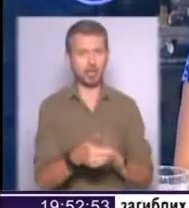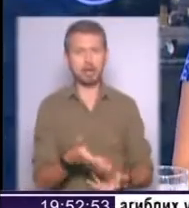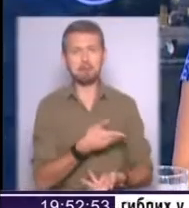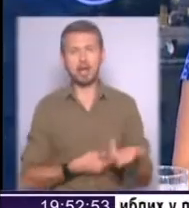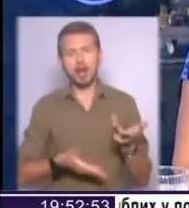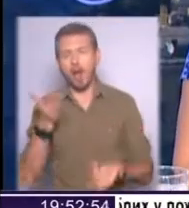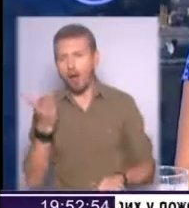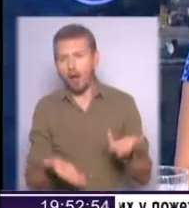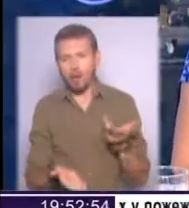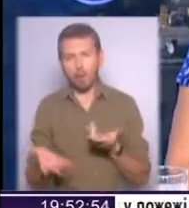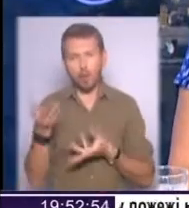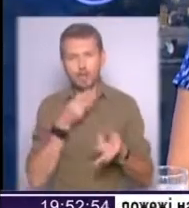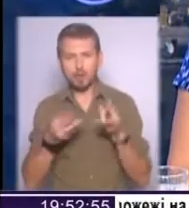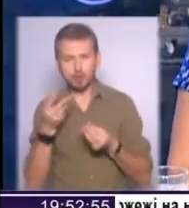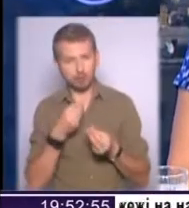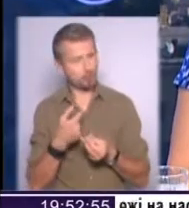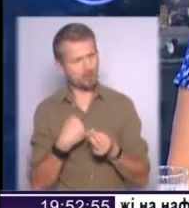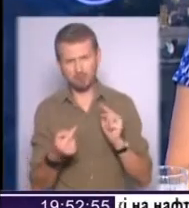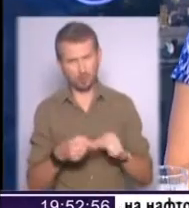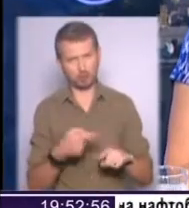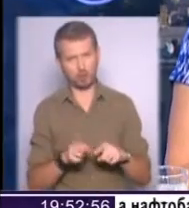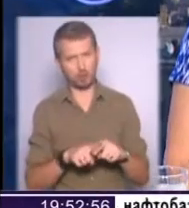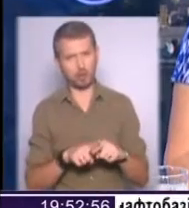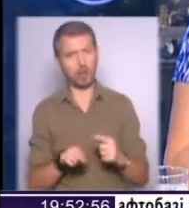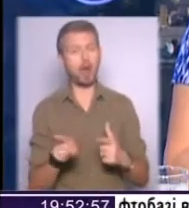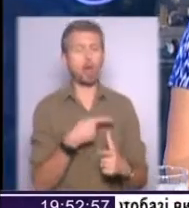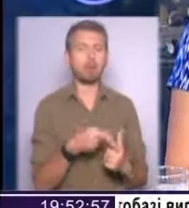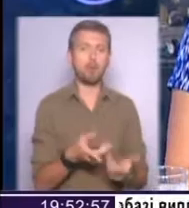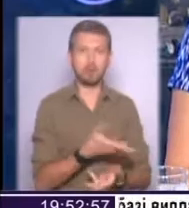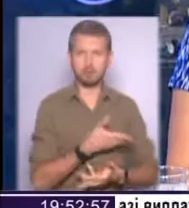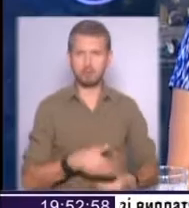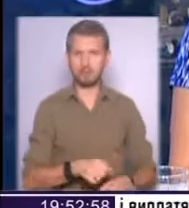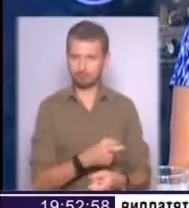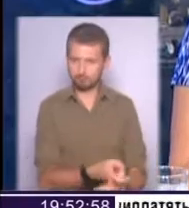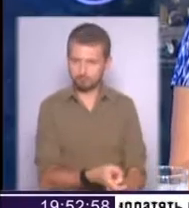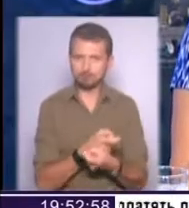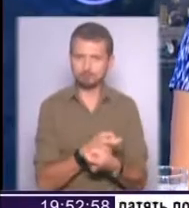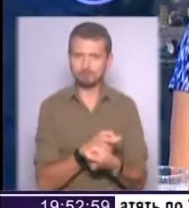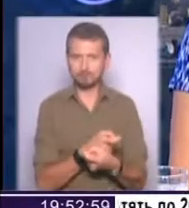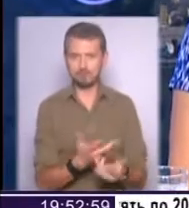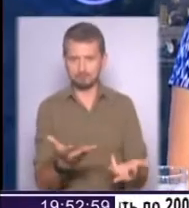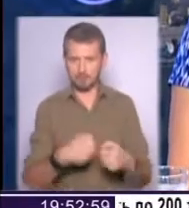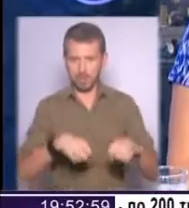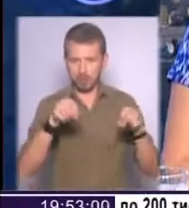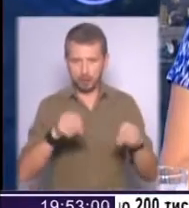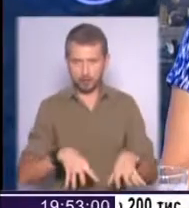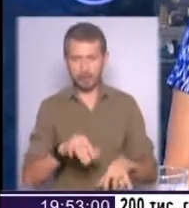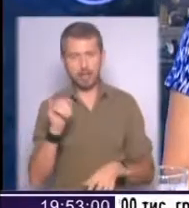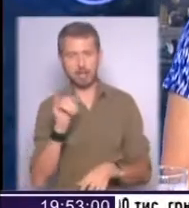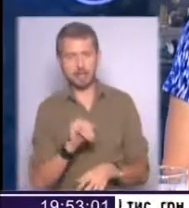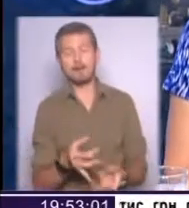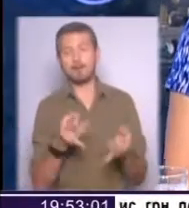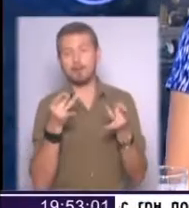імітуємо, і я є категоричним противником цього, або ми відважуємося, приймаємо рішення і